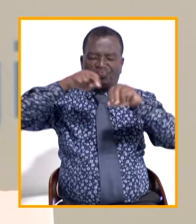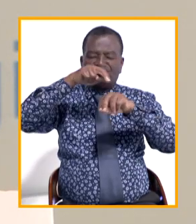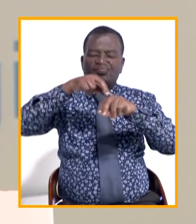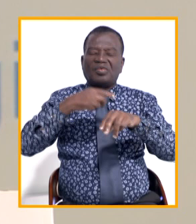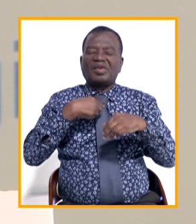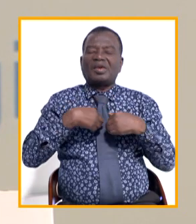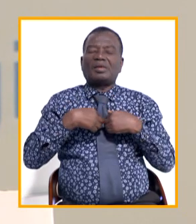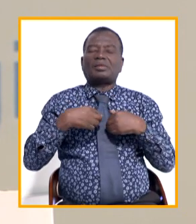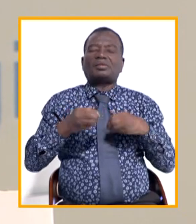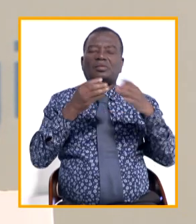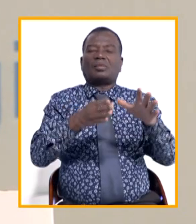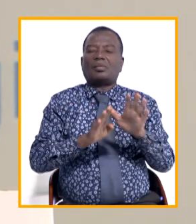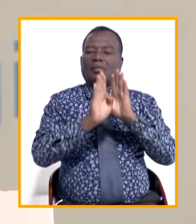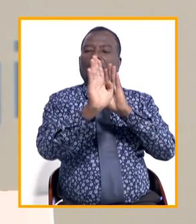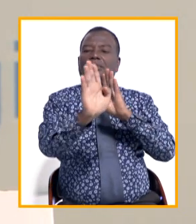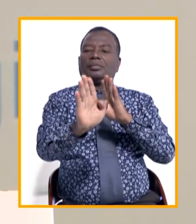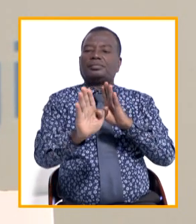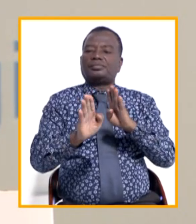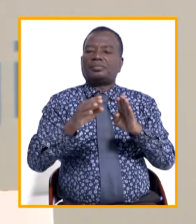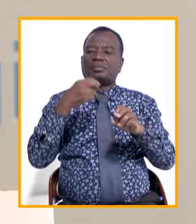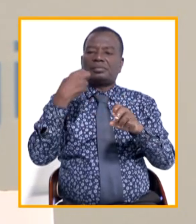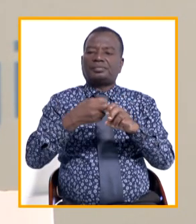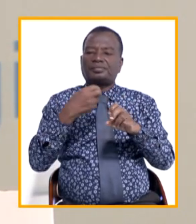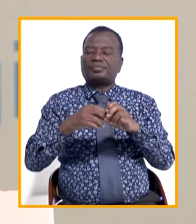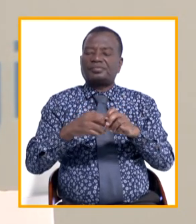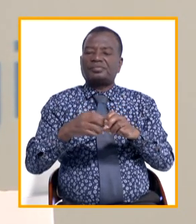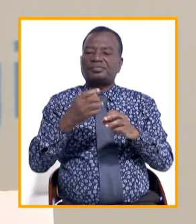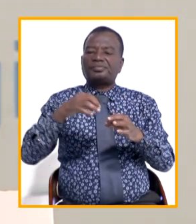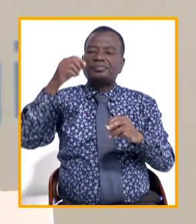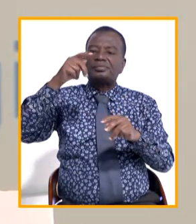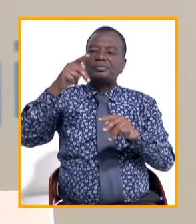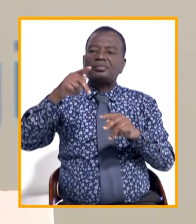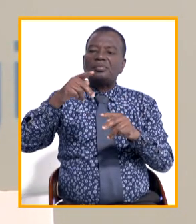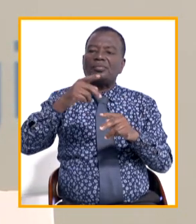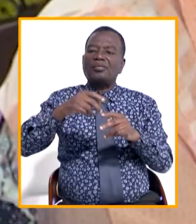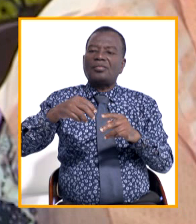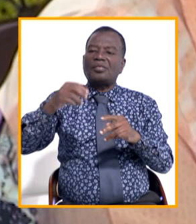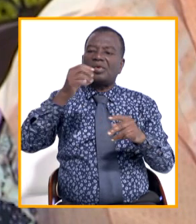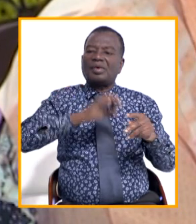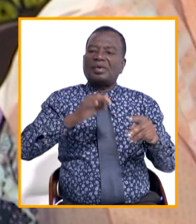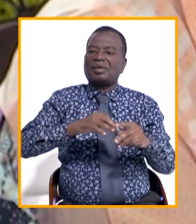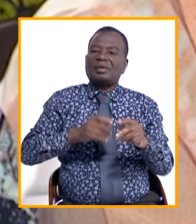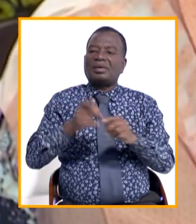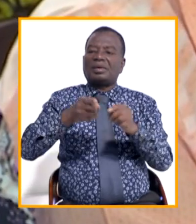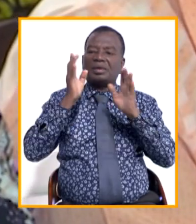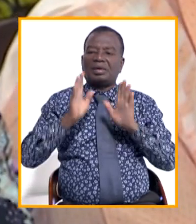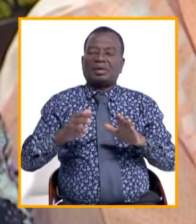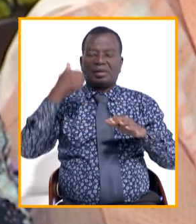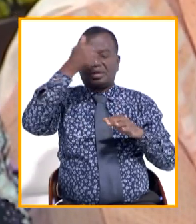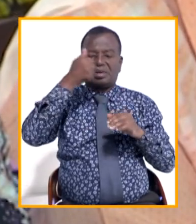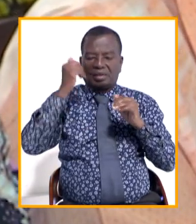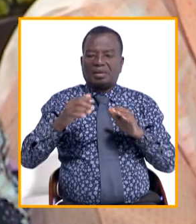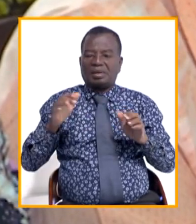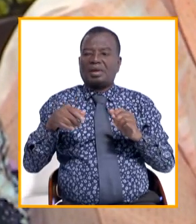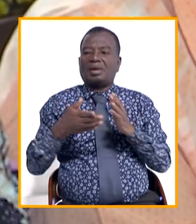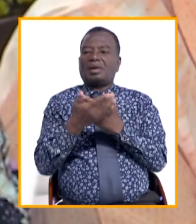sa part mis en avant l'impérieuse nécessité d'une réelle volonté politique des dirigeants africains,